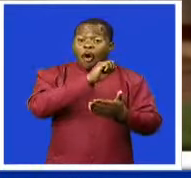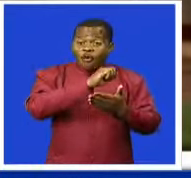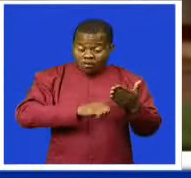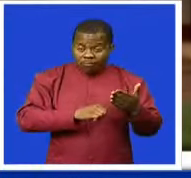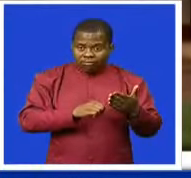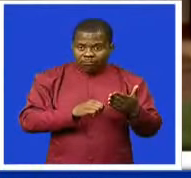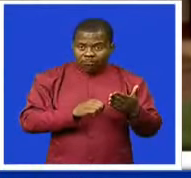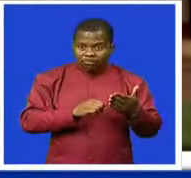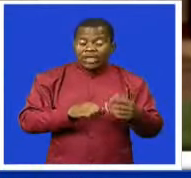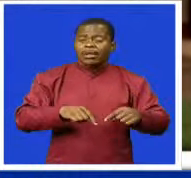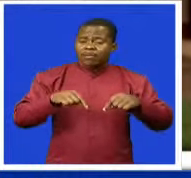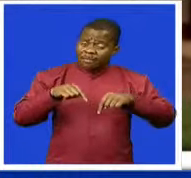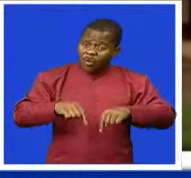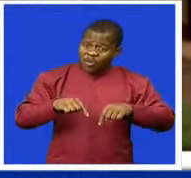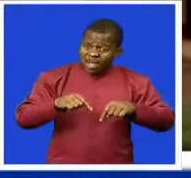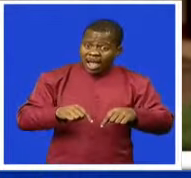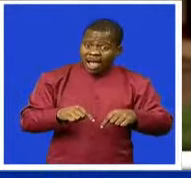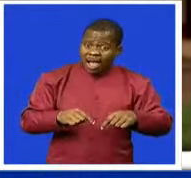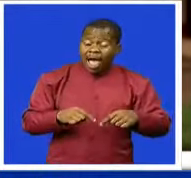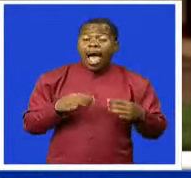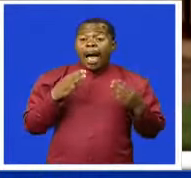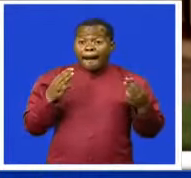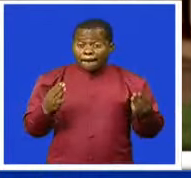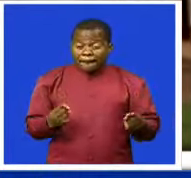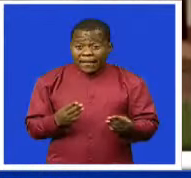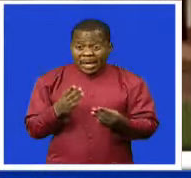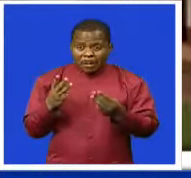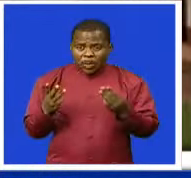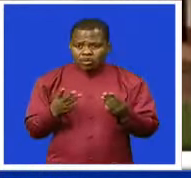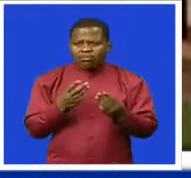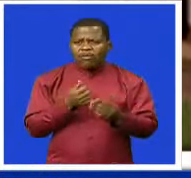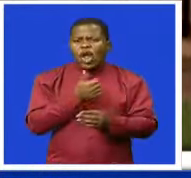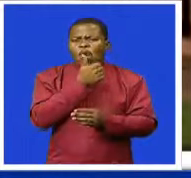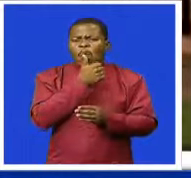sebubele bekuthi umuntu angafaka